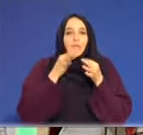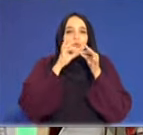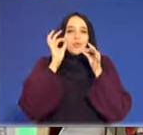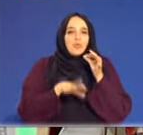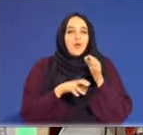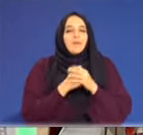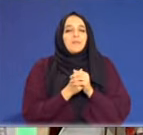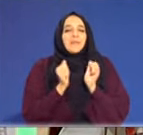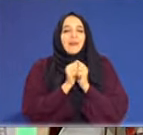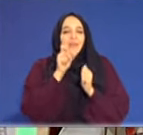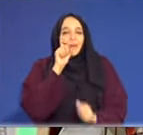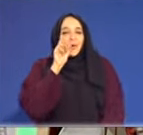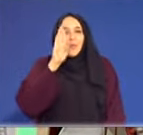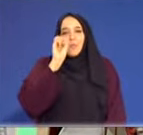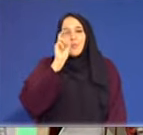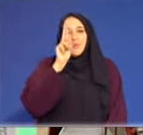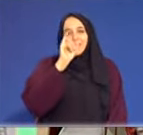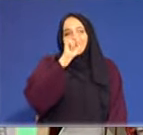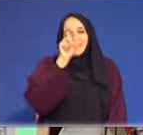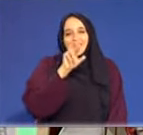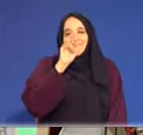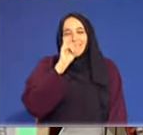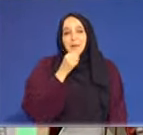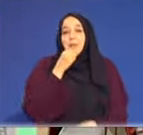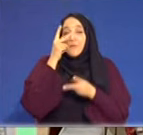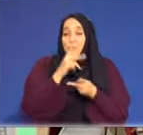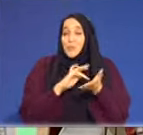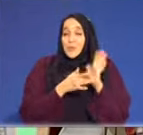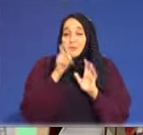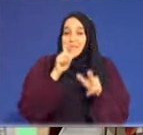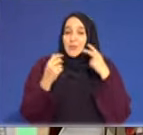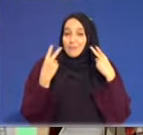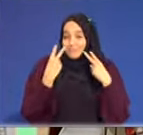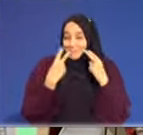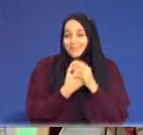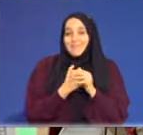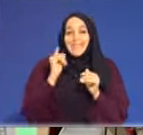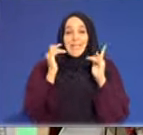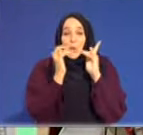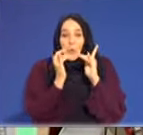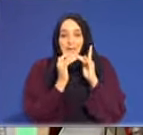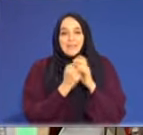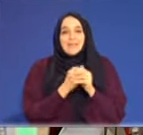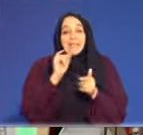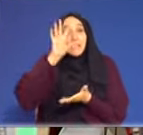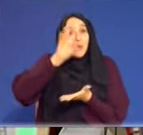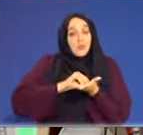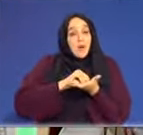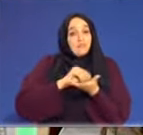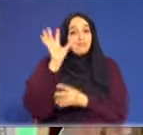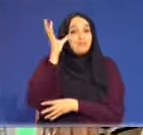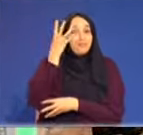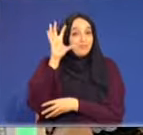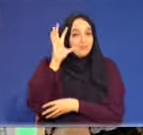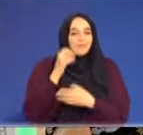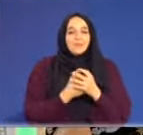الدكتور السعيد بويزري. مرحبا بكل من يتصل بنا، من يتواصل معنا، ومن يلتقطنا عبر